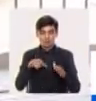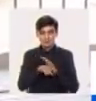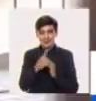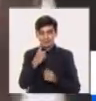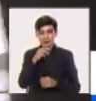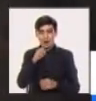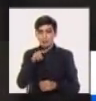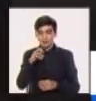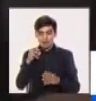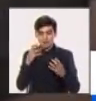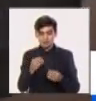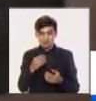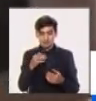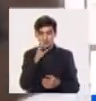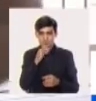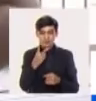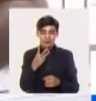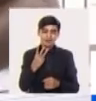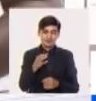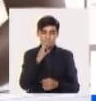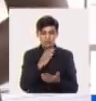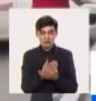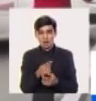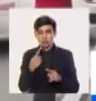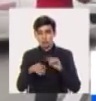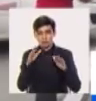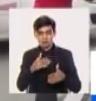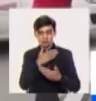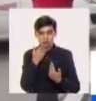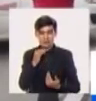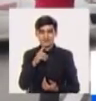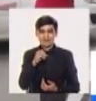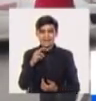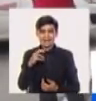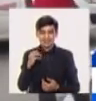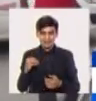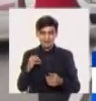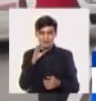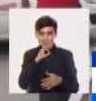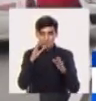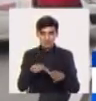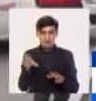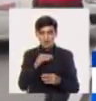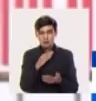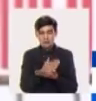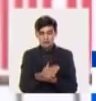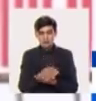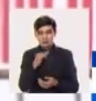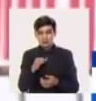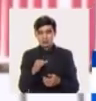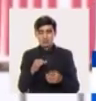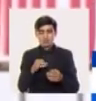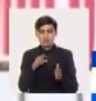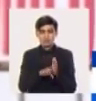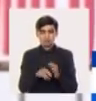аптека табылған 2-3 дәріміз бар осы жерде. Қалған жерде жоқ. Зерде дәріханалар желісі дәрі-дәрмектердің барлығын еш кедергісіз